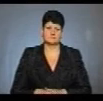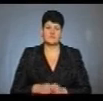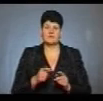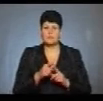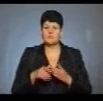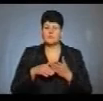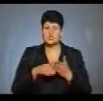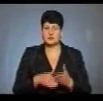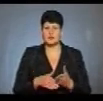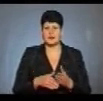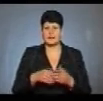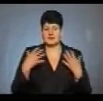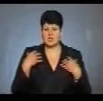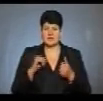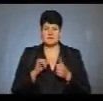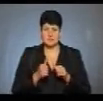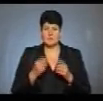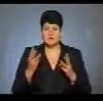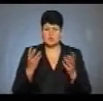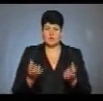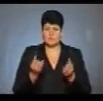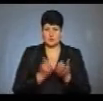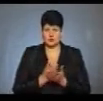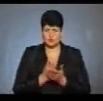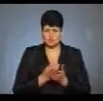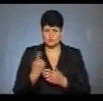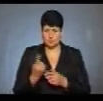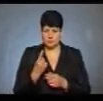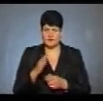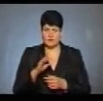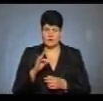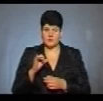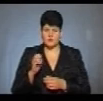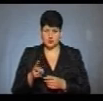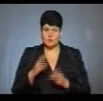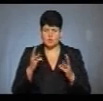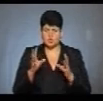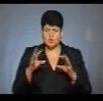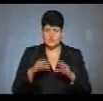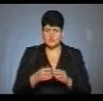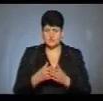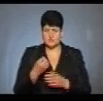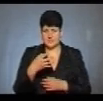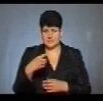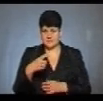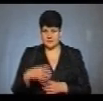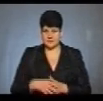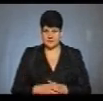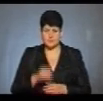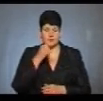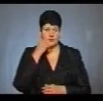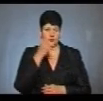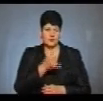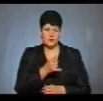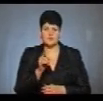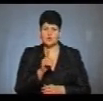словами помічника начальника зміни пожежно-рятувальної служби області Віктора Романчука, пожежу гасили близько 15 хвилин. Поступило